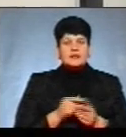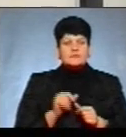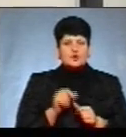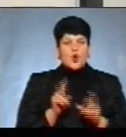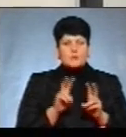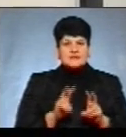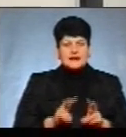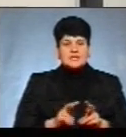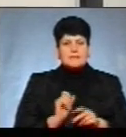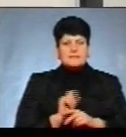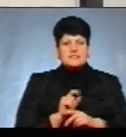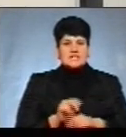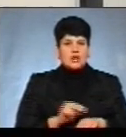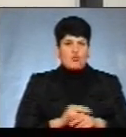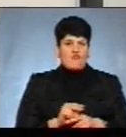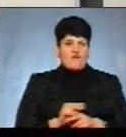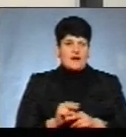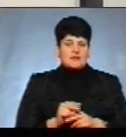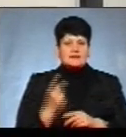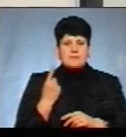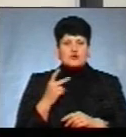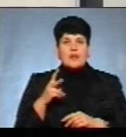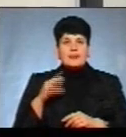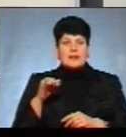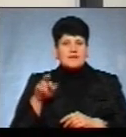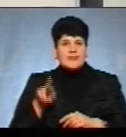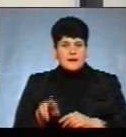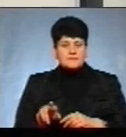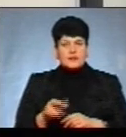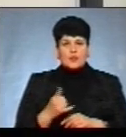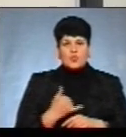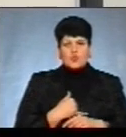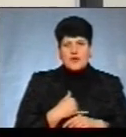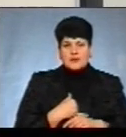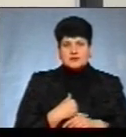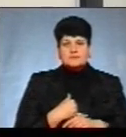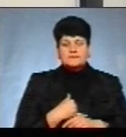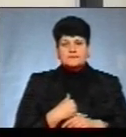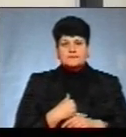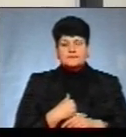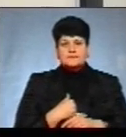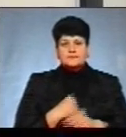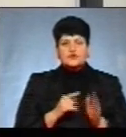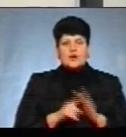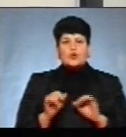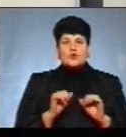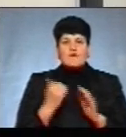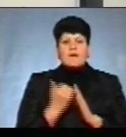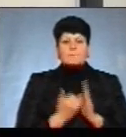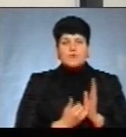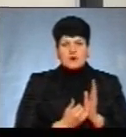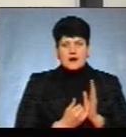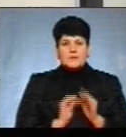напрямки, крім цього, обстеження і призначення лікування. З 1 липня в нас стартує